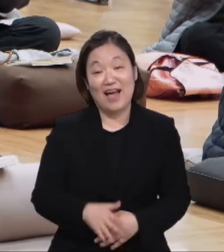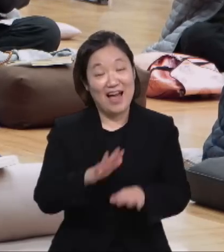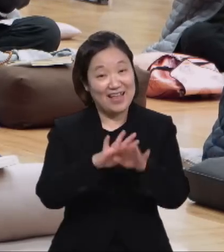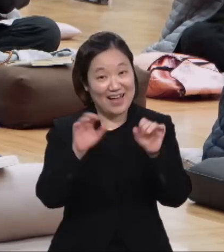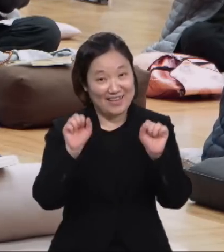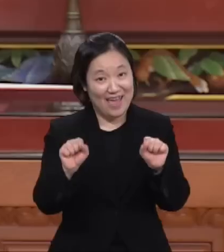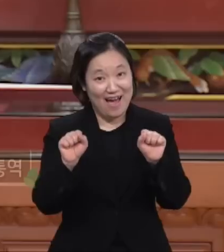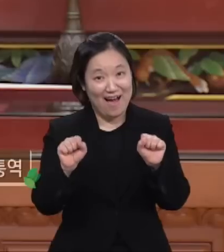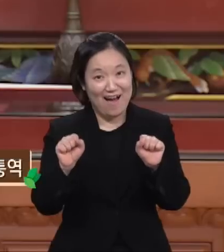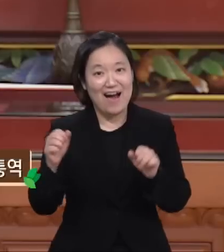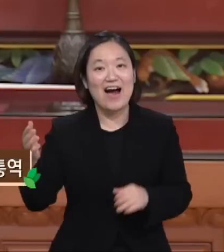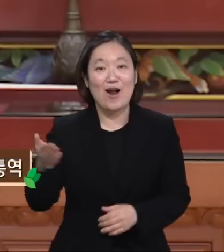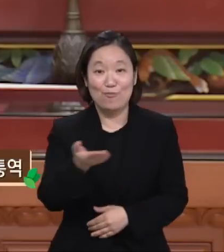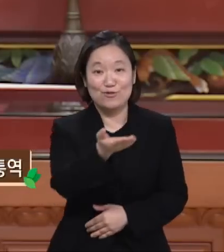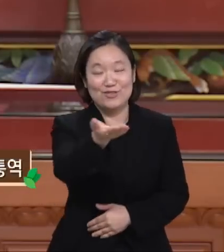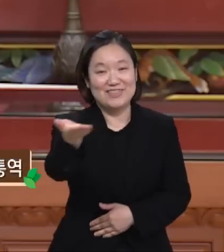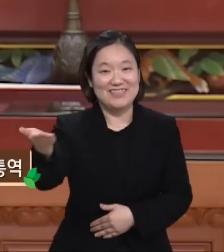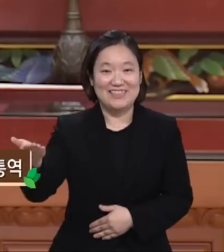안녕하세요 여러분